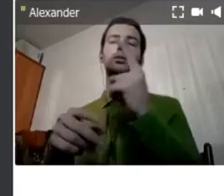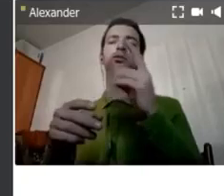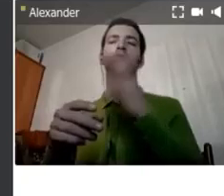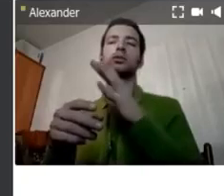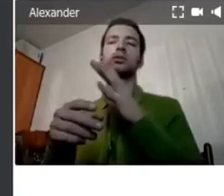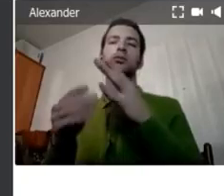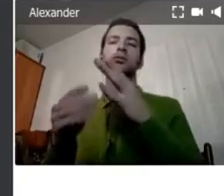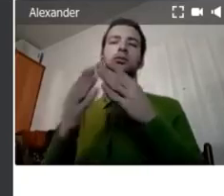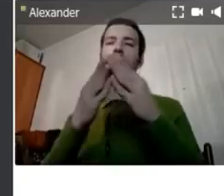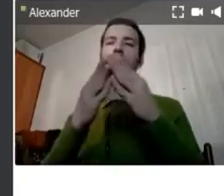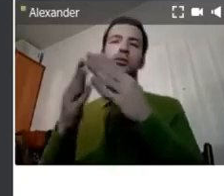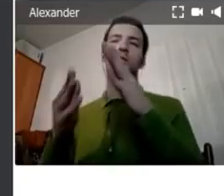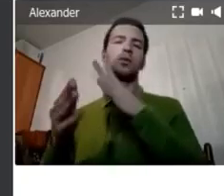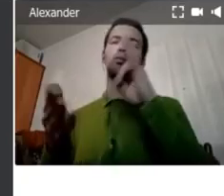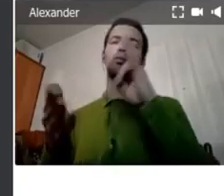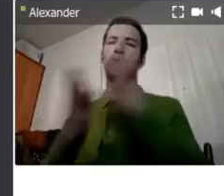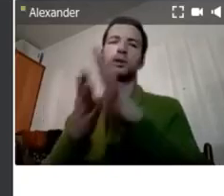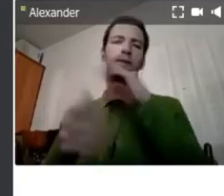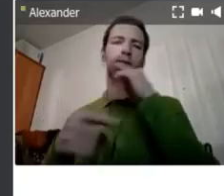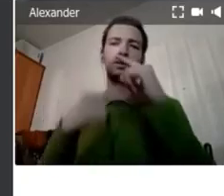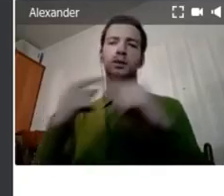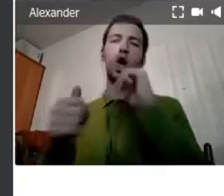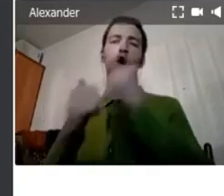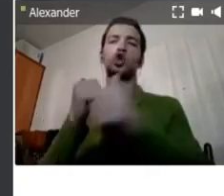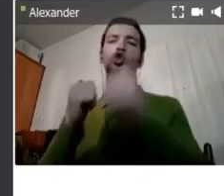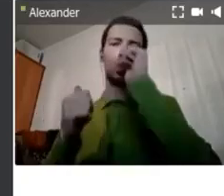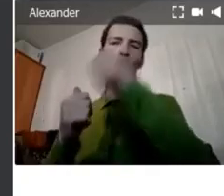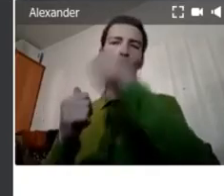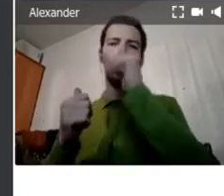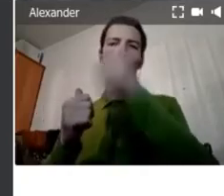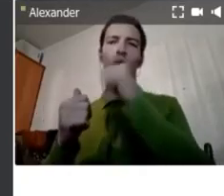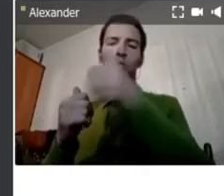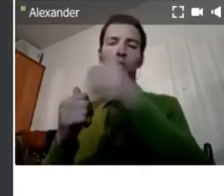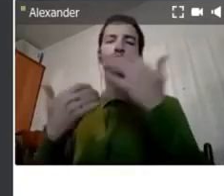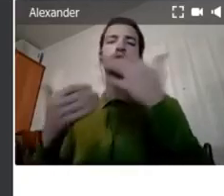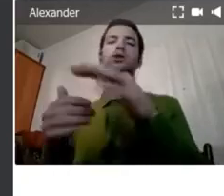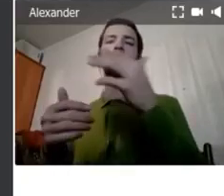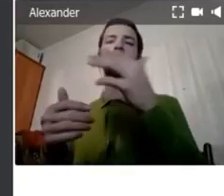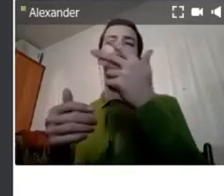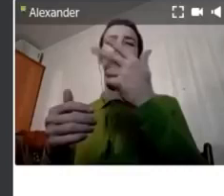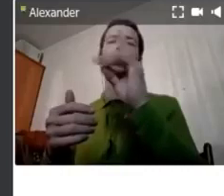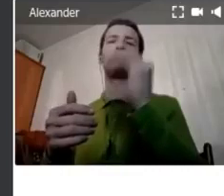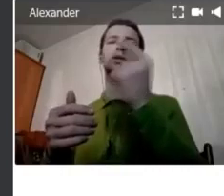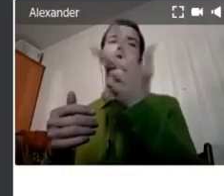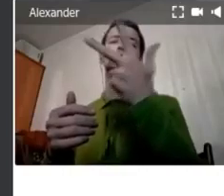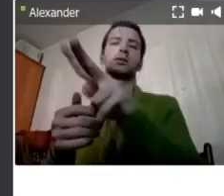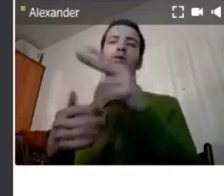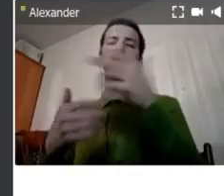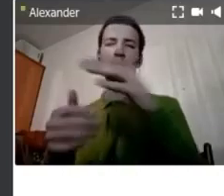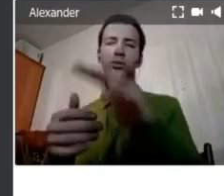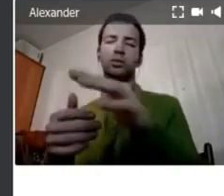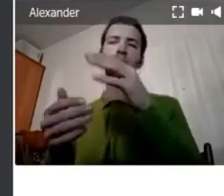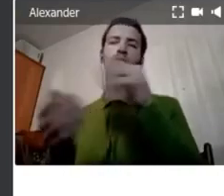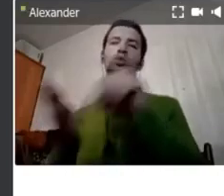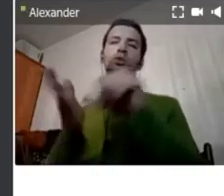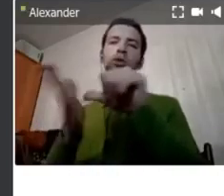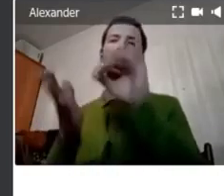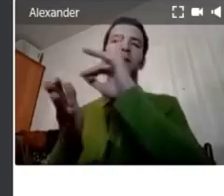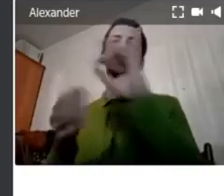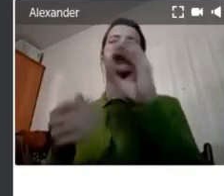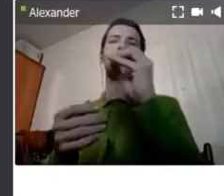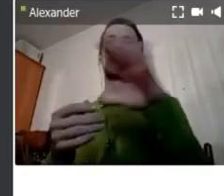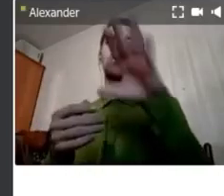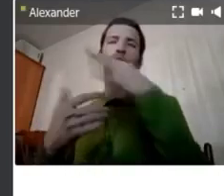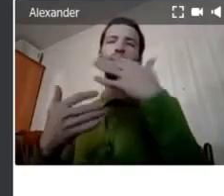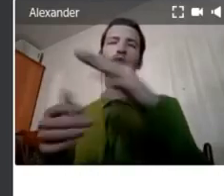городе Портофино, в Таиланде полгода прожил, в Барселоне в офисе, то есть я могу долго это все рассказывать, но ключевой